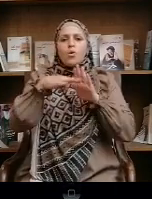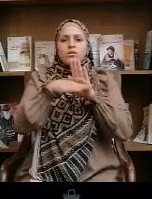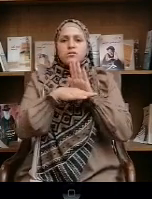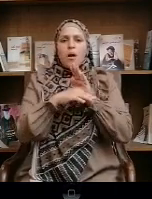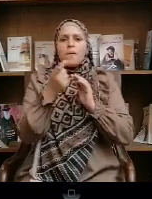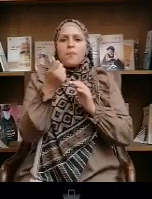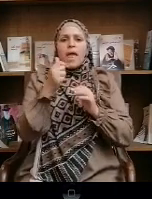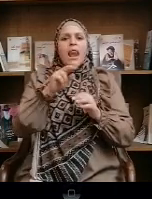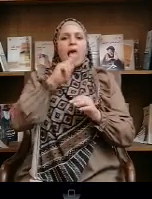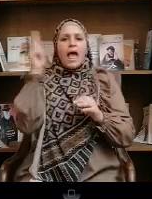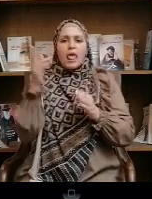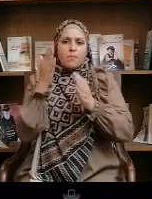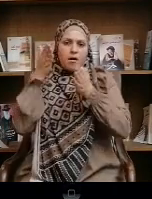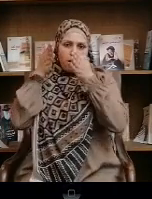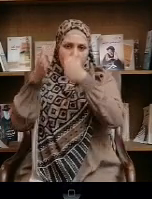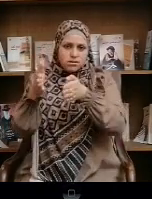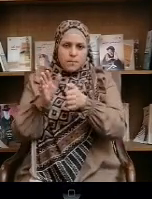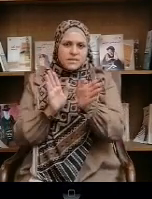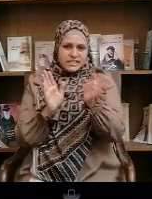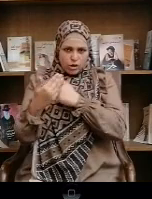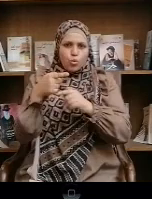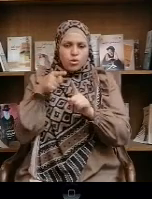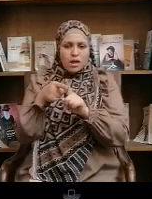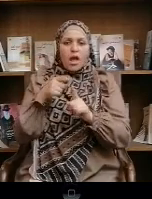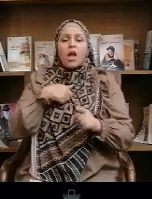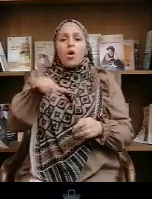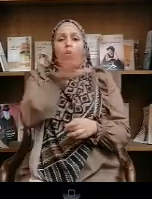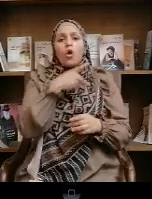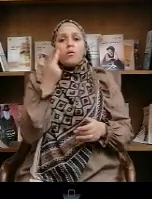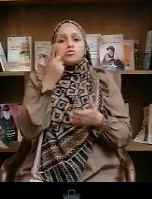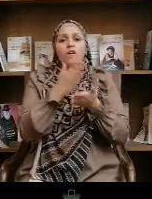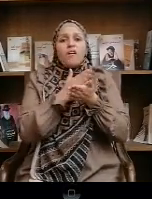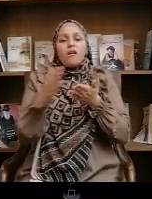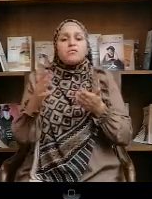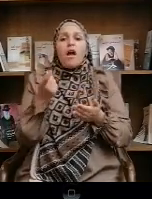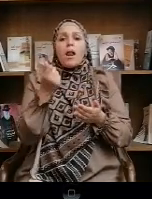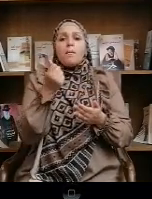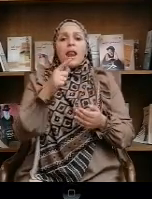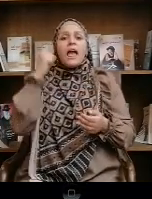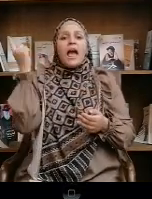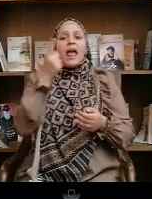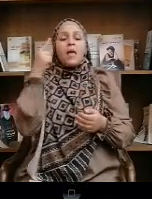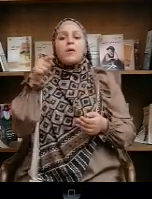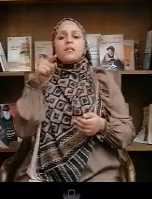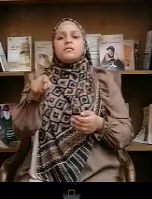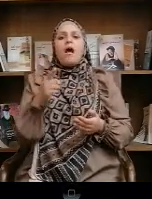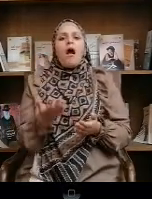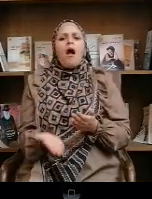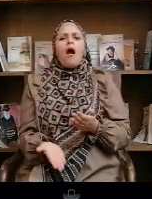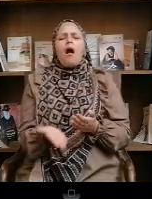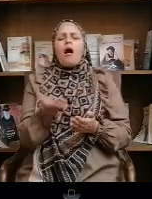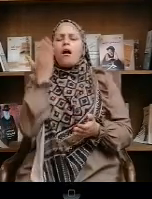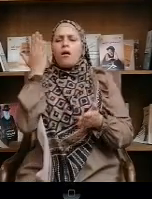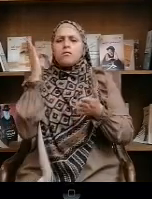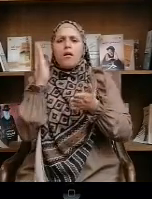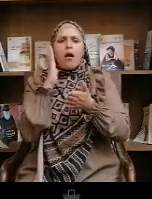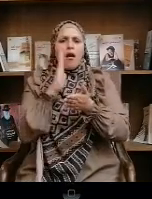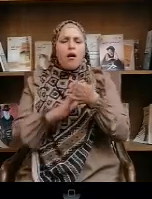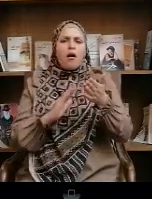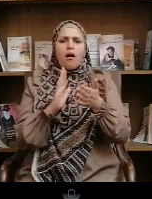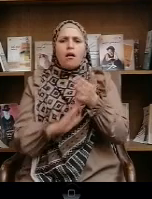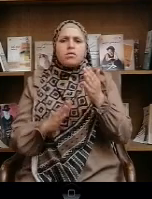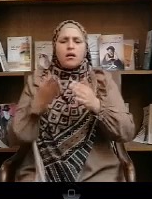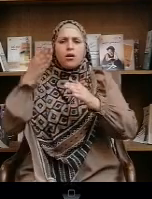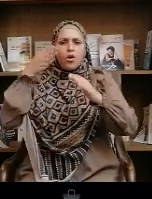العالمي الحقيقه بينذر بان القطاع المالي العالمي هو الاكثر عرضه والاكثر تهديدا